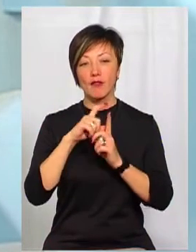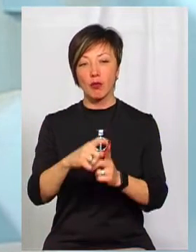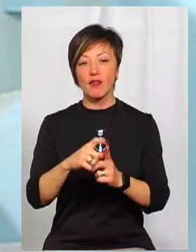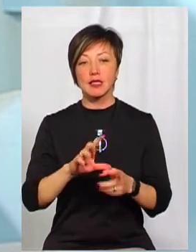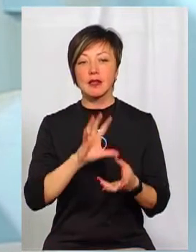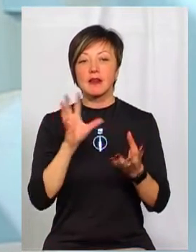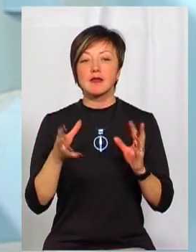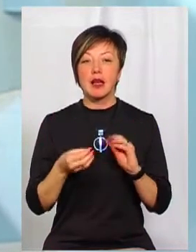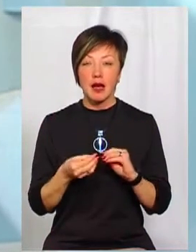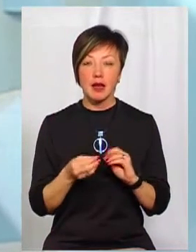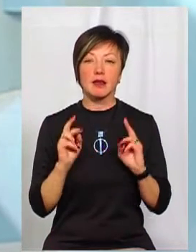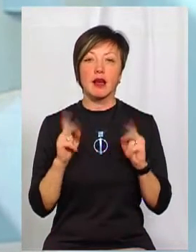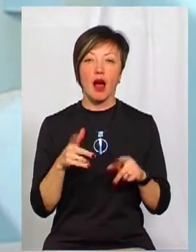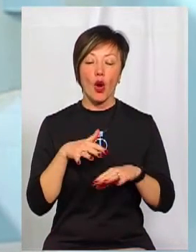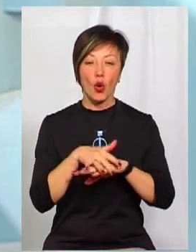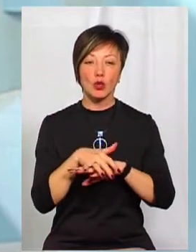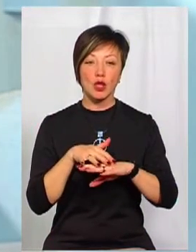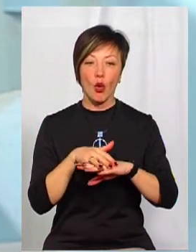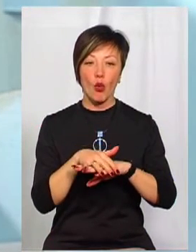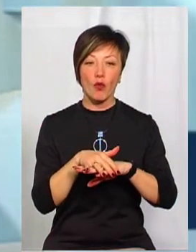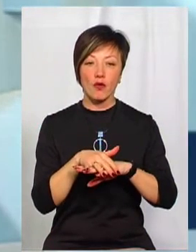відповісти. Взагалі, як розраховувався,